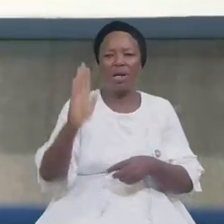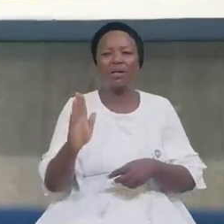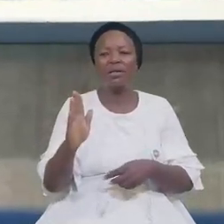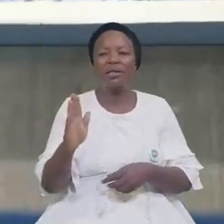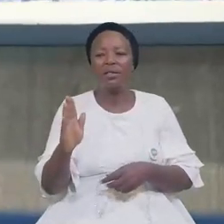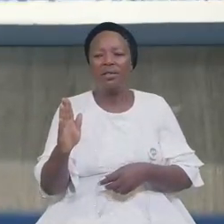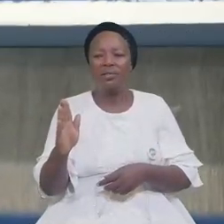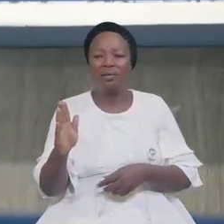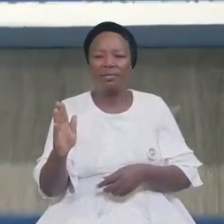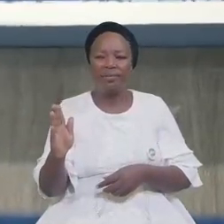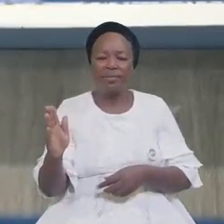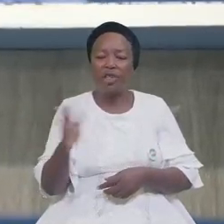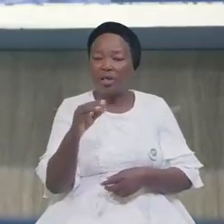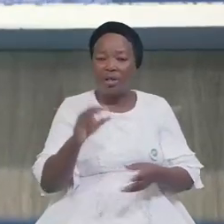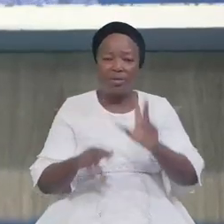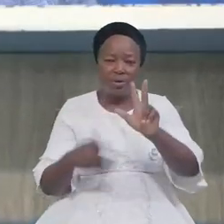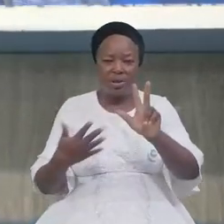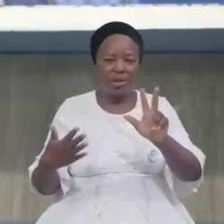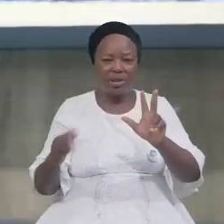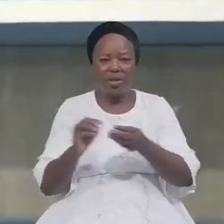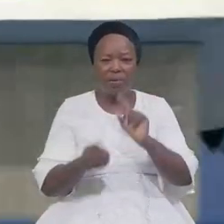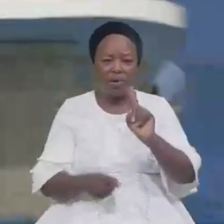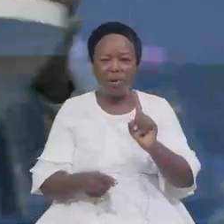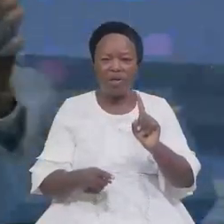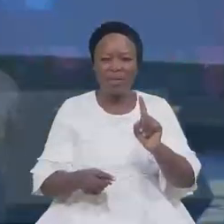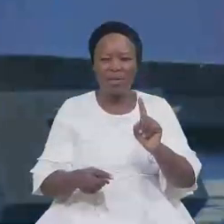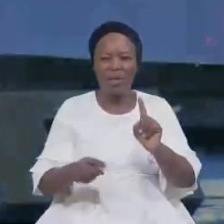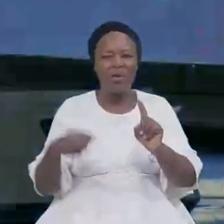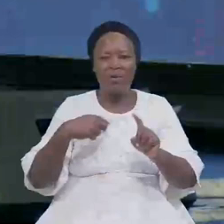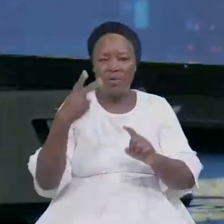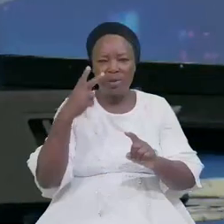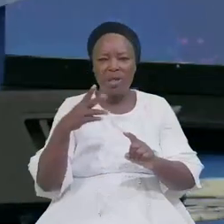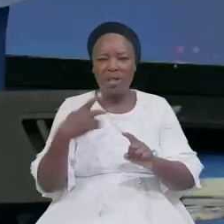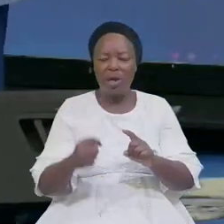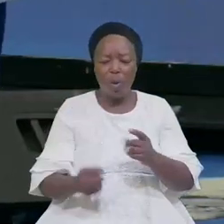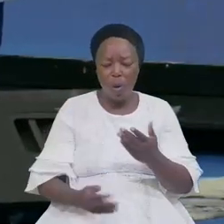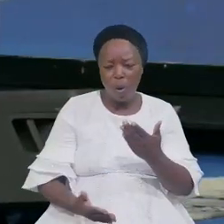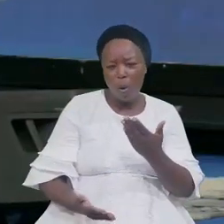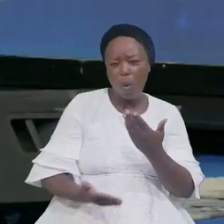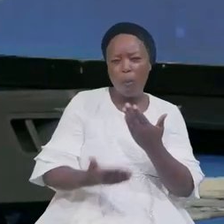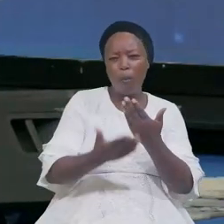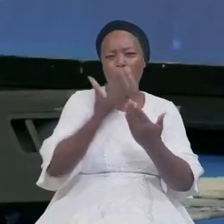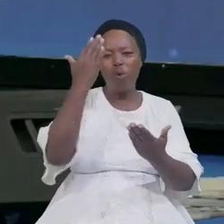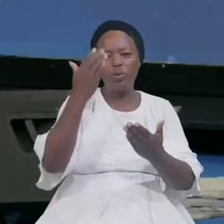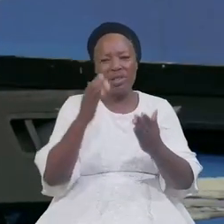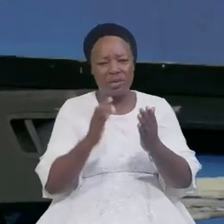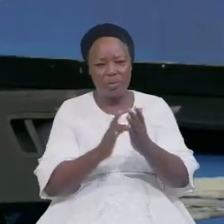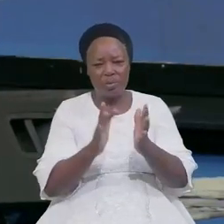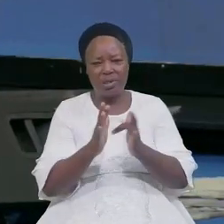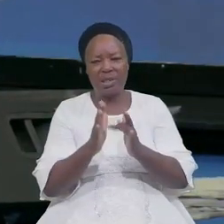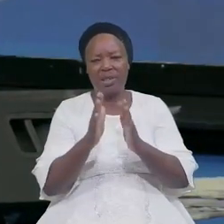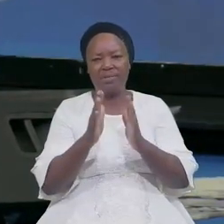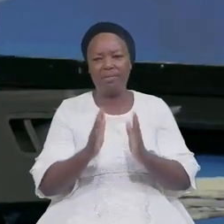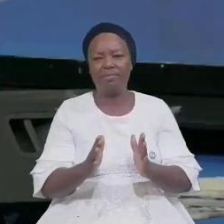voir trois points. Premier point, nous allons voir le quasi chrétien. Il n'est